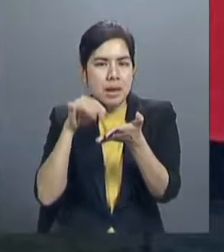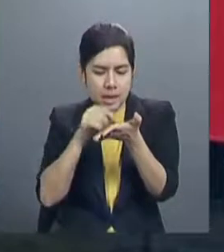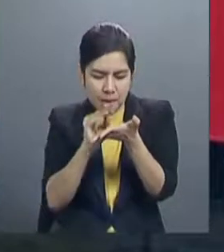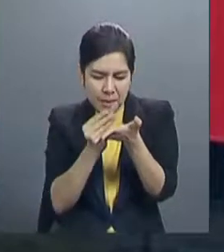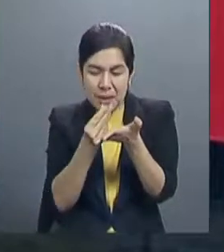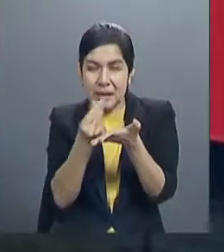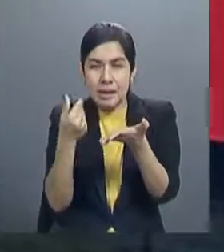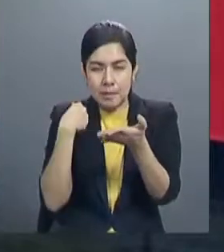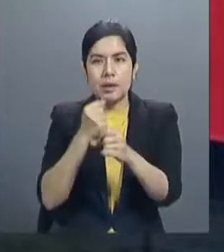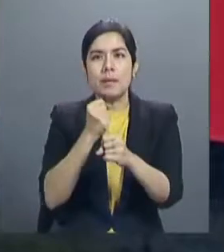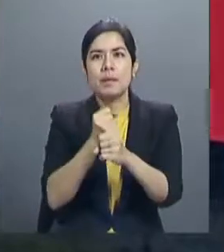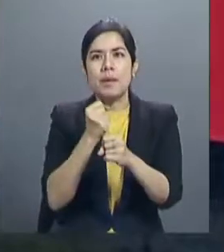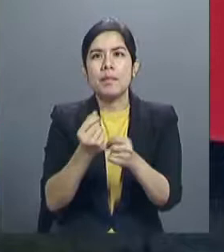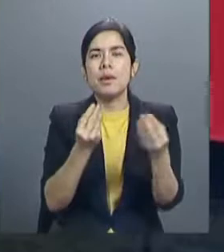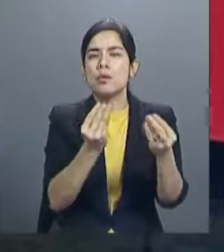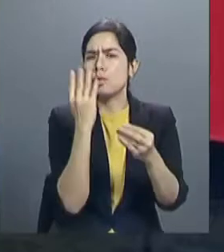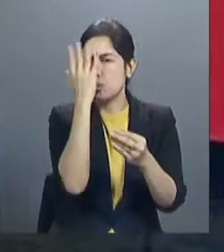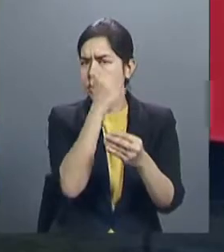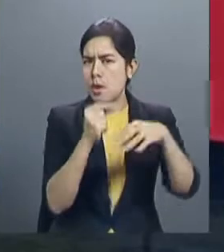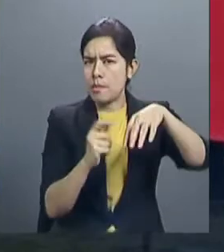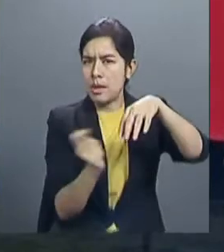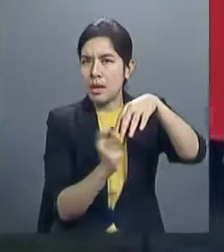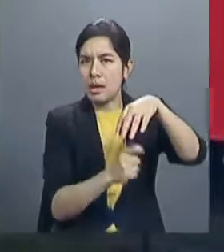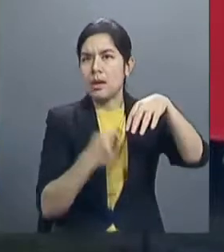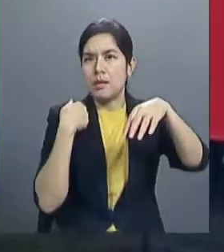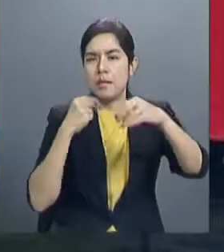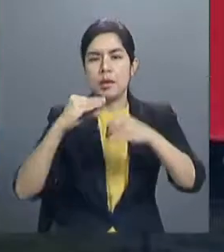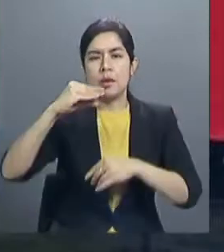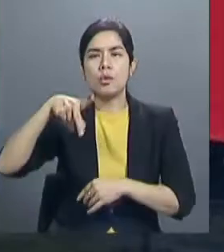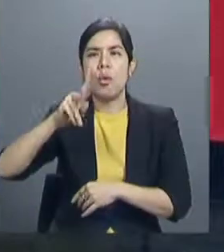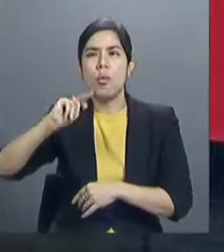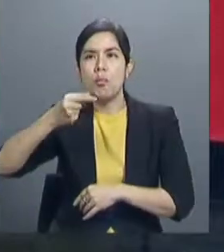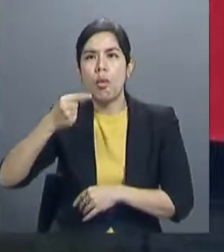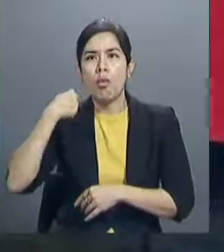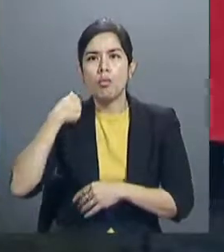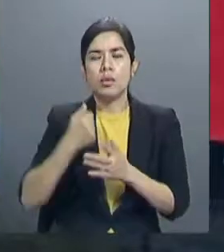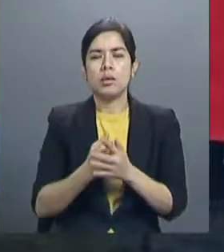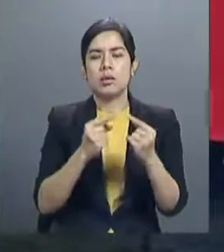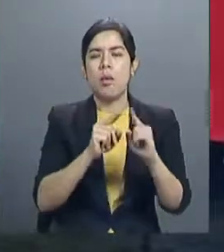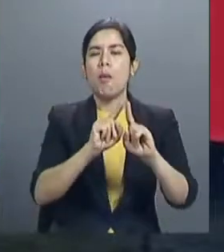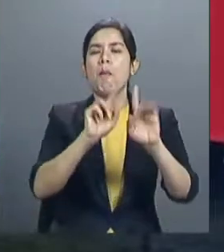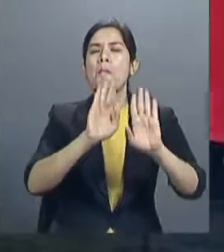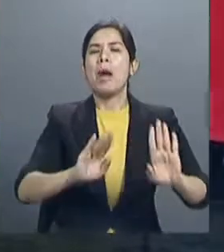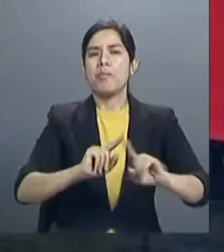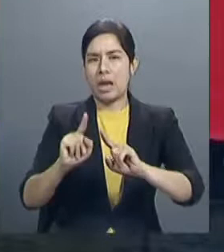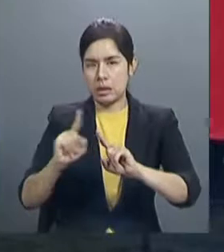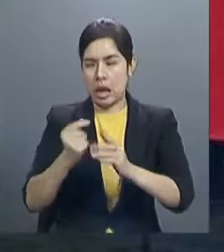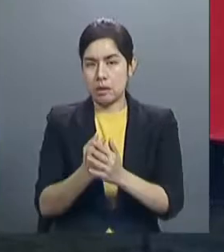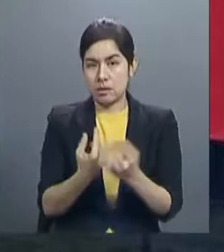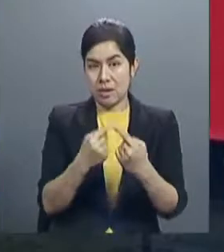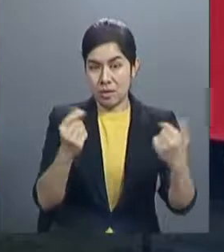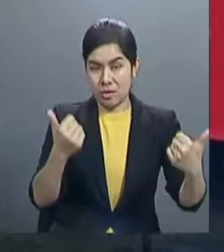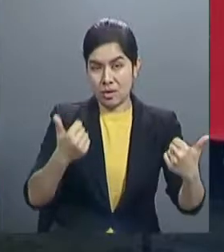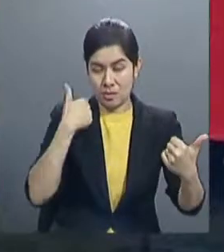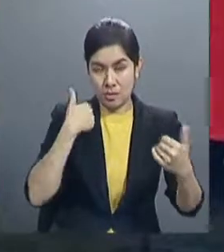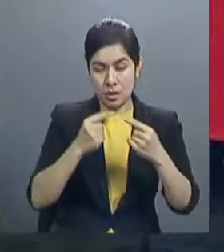มีกระดิ่งมีโป่งมีสอนทองเหลืองแต่ปัจจุบันนี้ก็สิมีหลากหลายขึ้นเป็นงาน